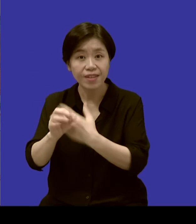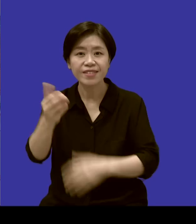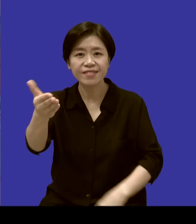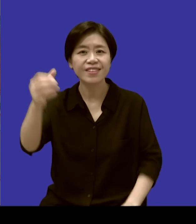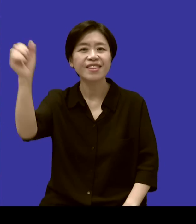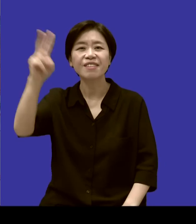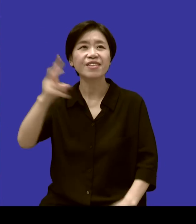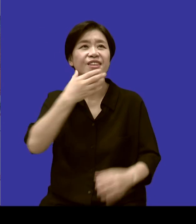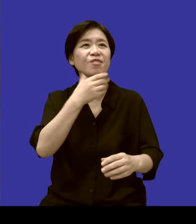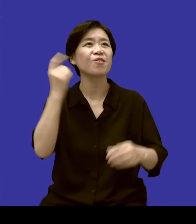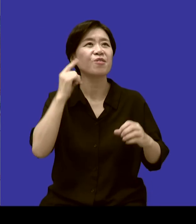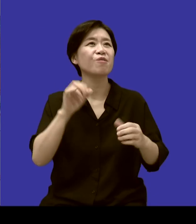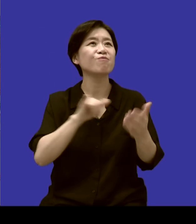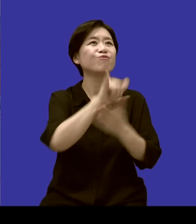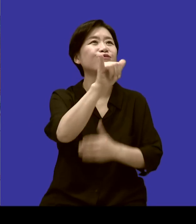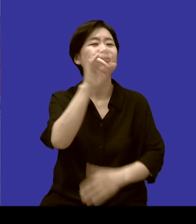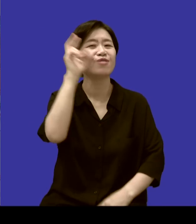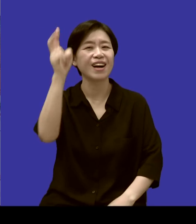거예요.